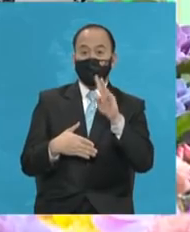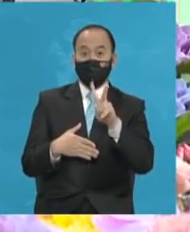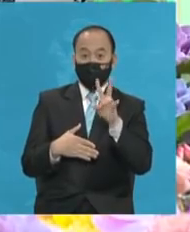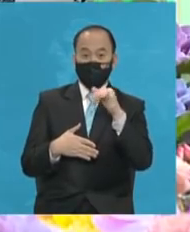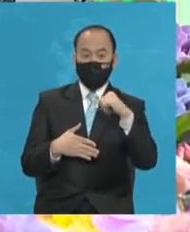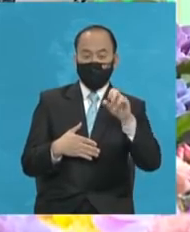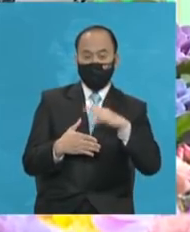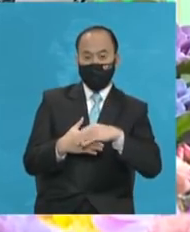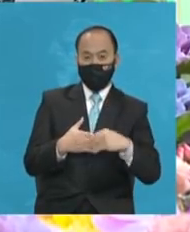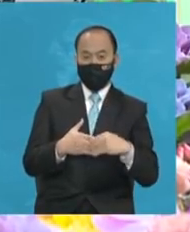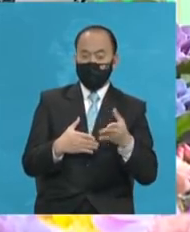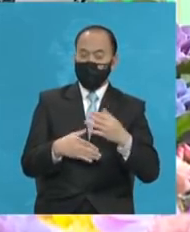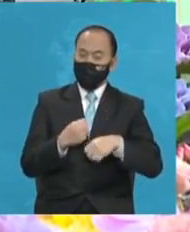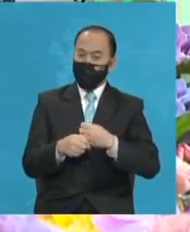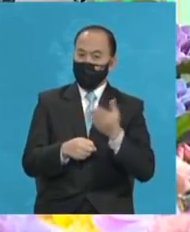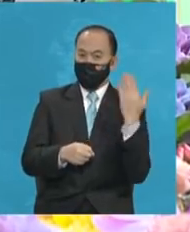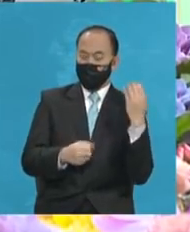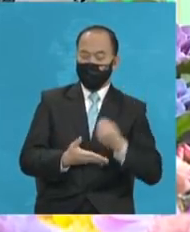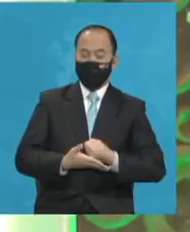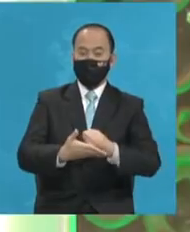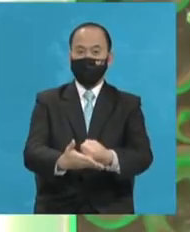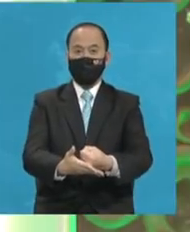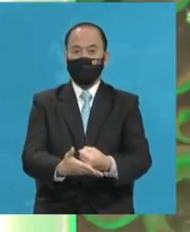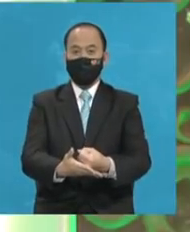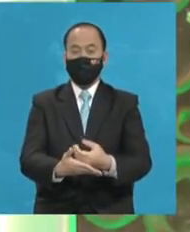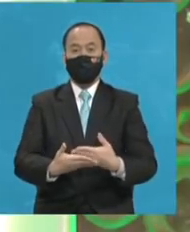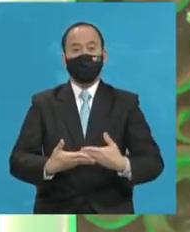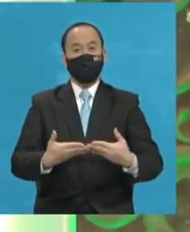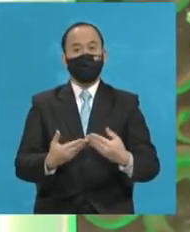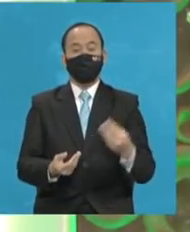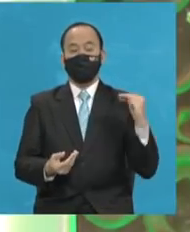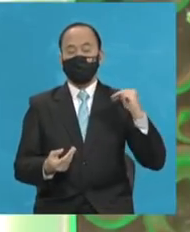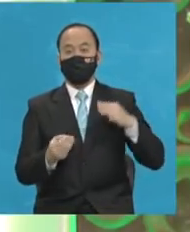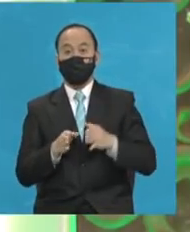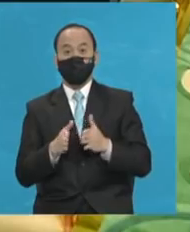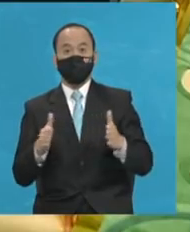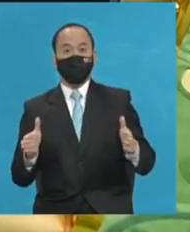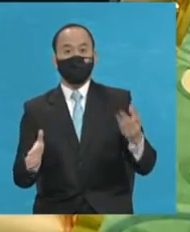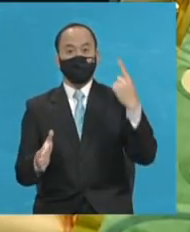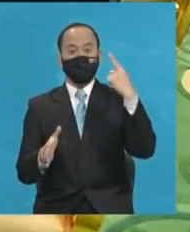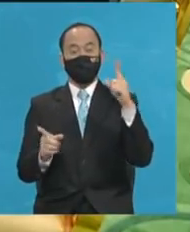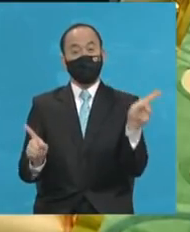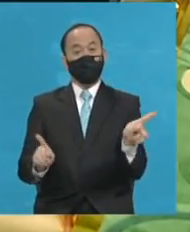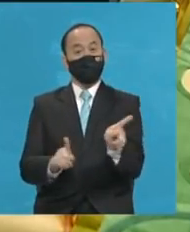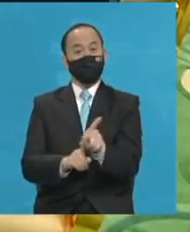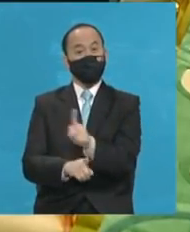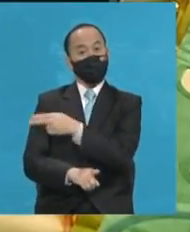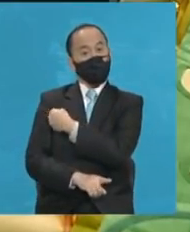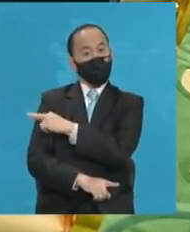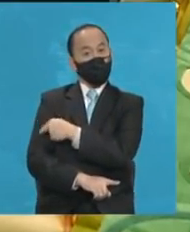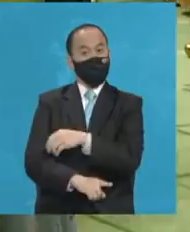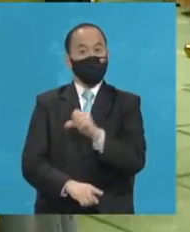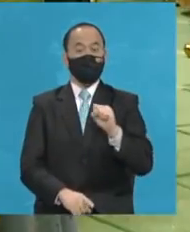lalu semangat tersebut telah memberikan mendapatkan besar kepada Hospital Hospital di Sabah